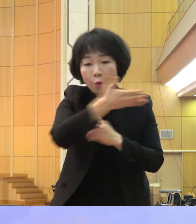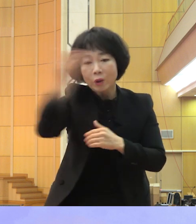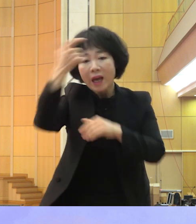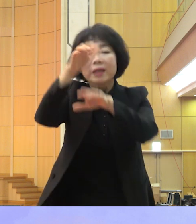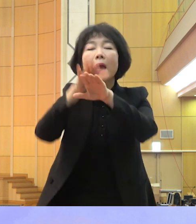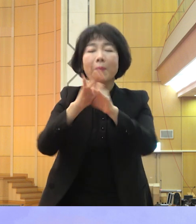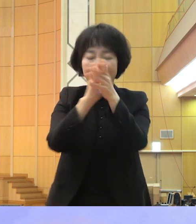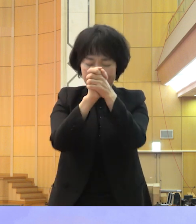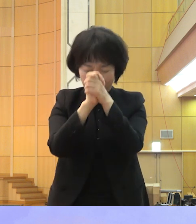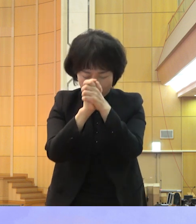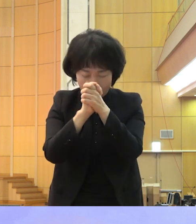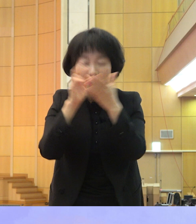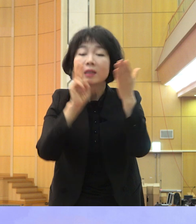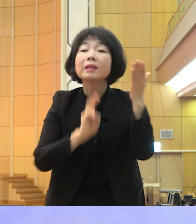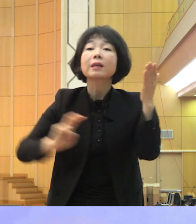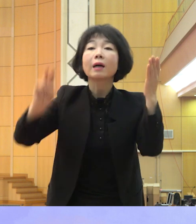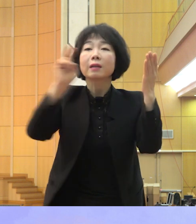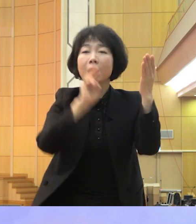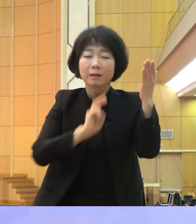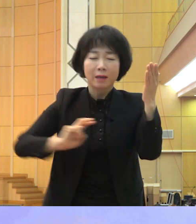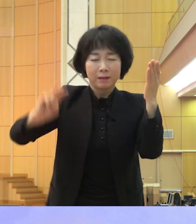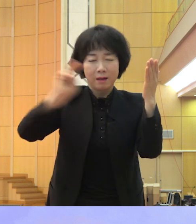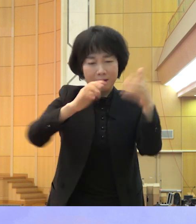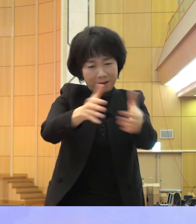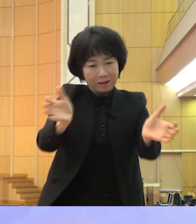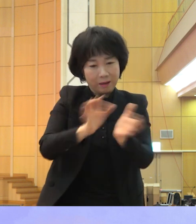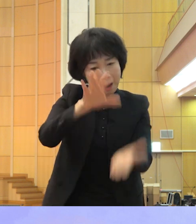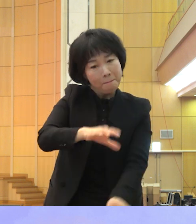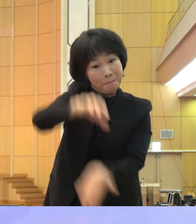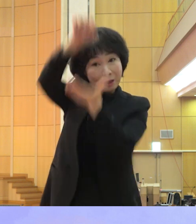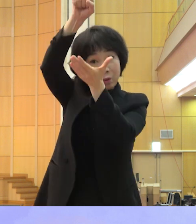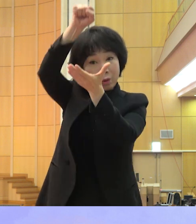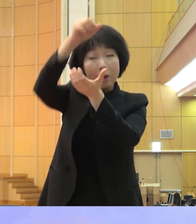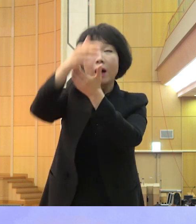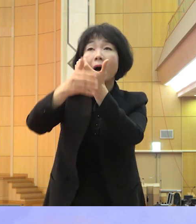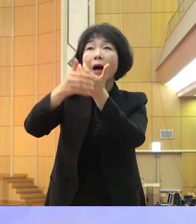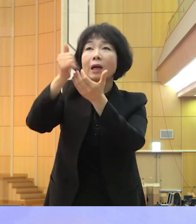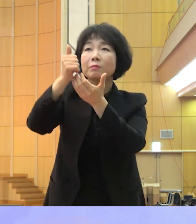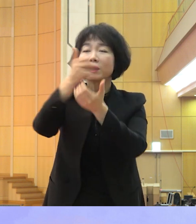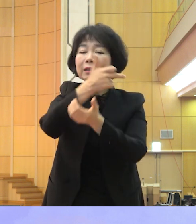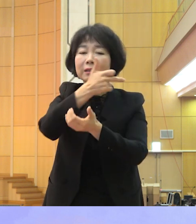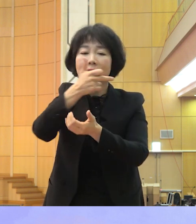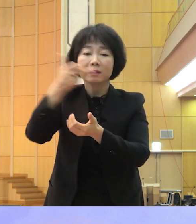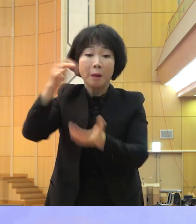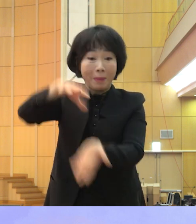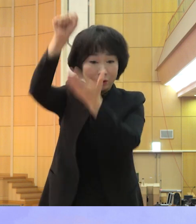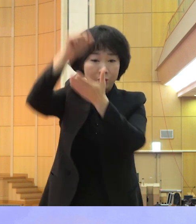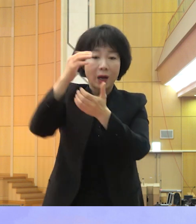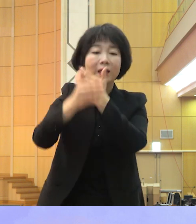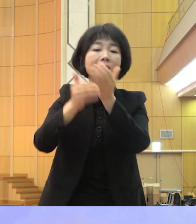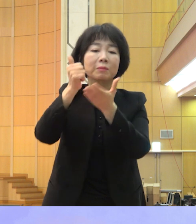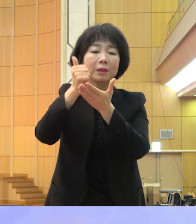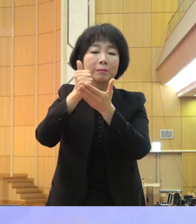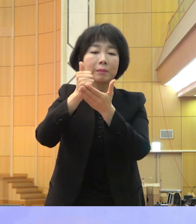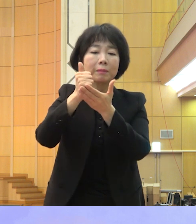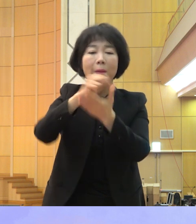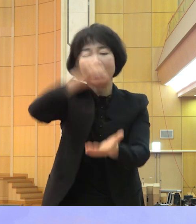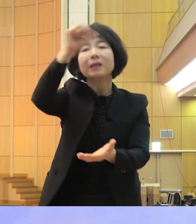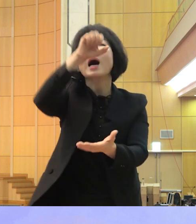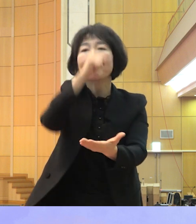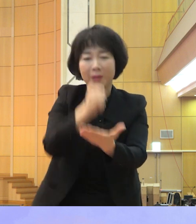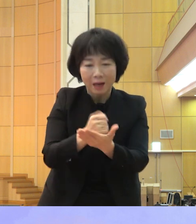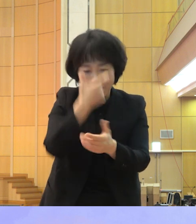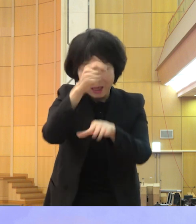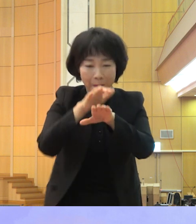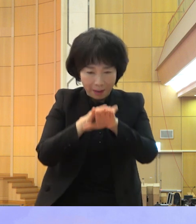예배와 기도와 찬양대의 찬양대와 연합되어 하나님의 보좌를 움직이고 하나님이 받으시기